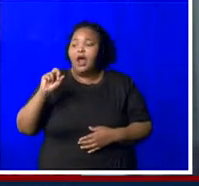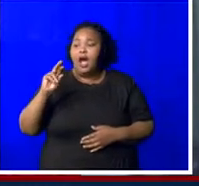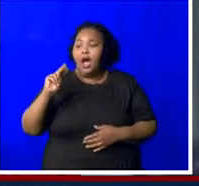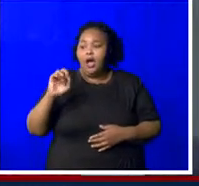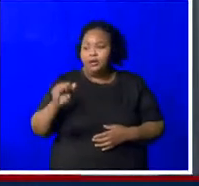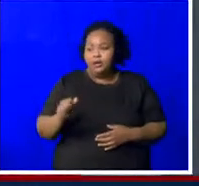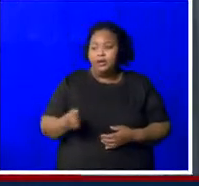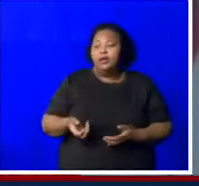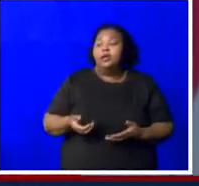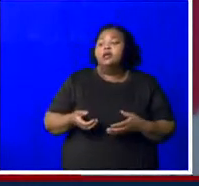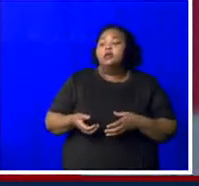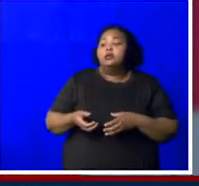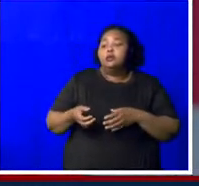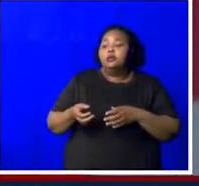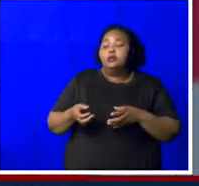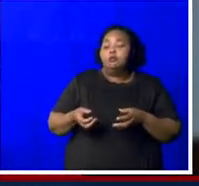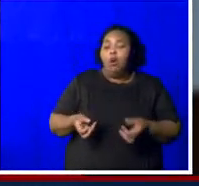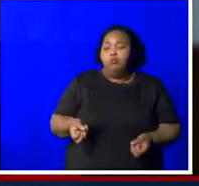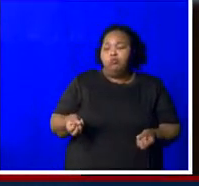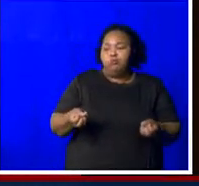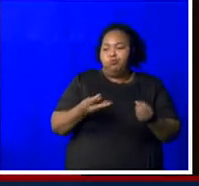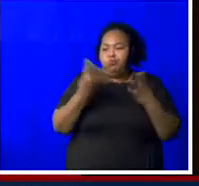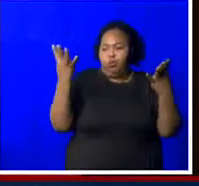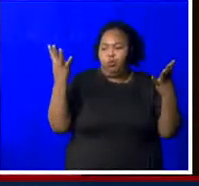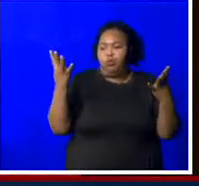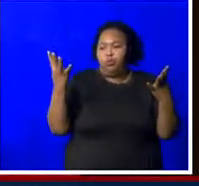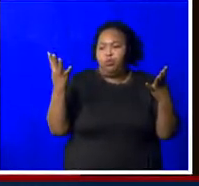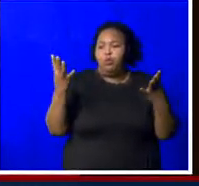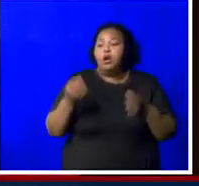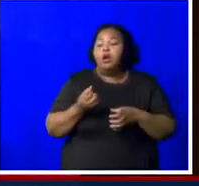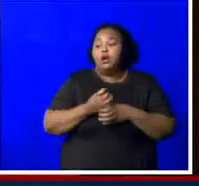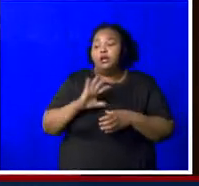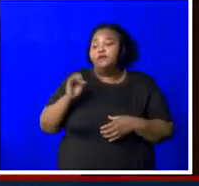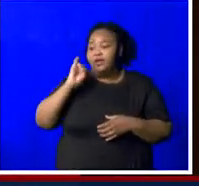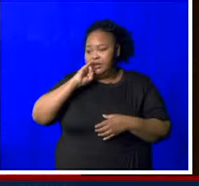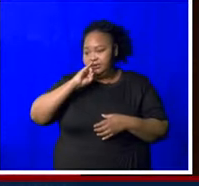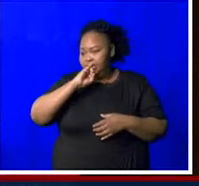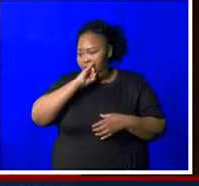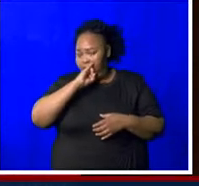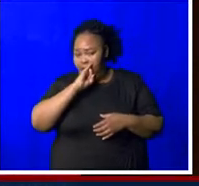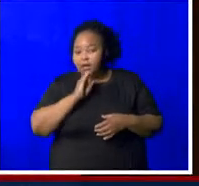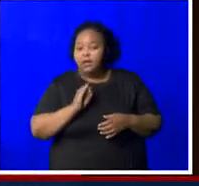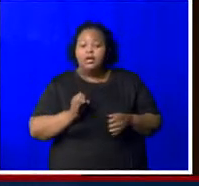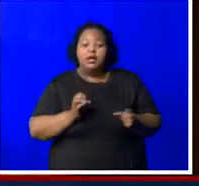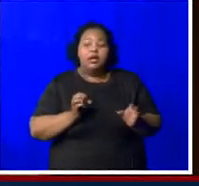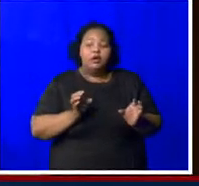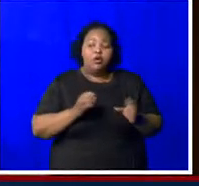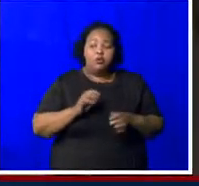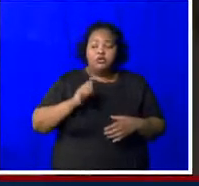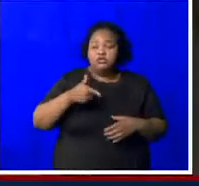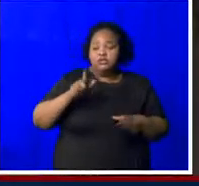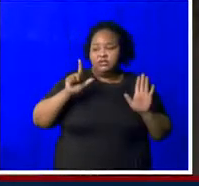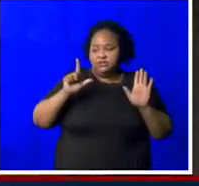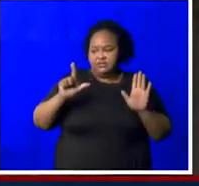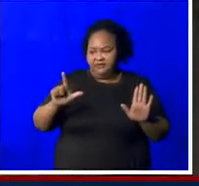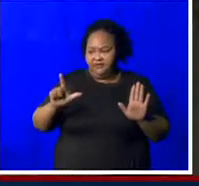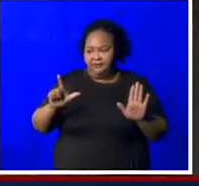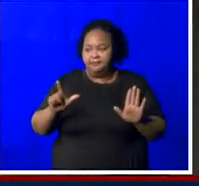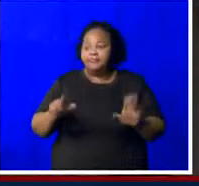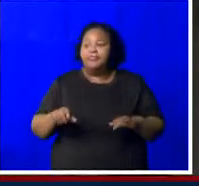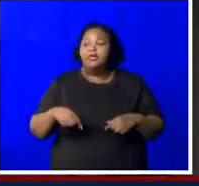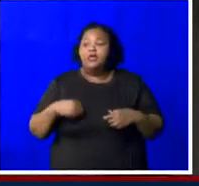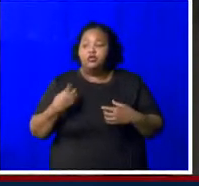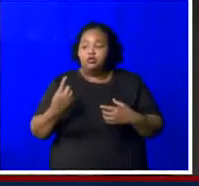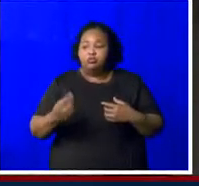ka-Israel baholi bemave emhlaba ikakhulukadi labo labamalunga benhlangano leyatiwa nge-G7 bayachubeka nokusigceka lesento